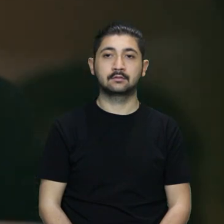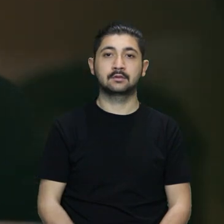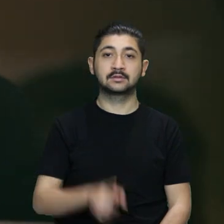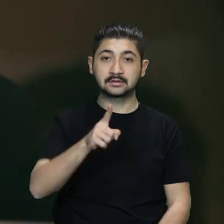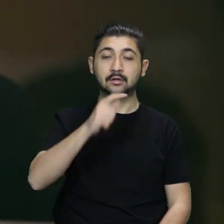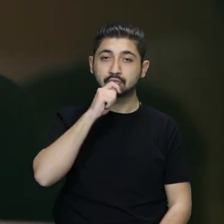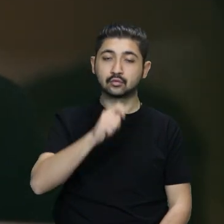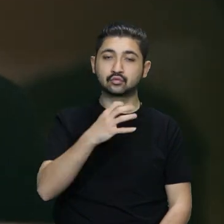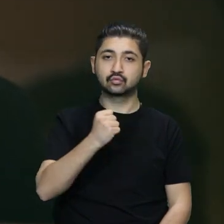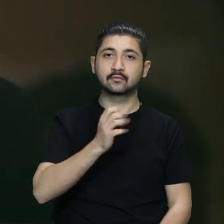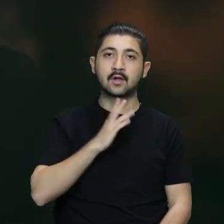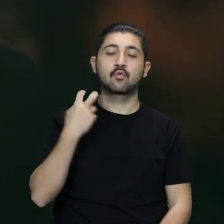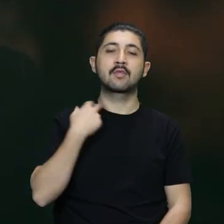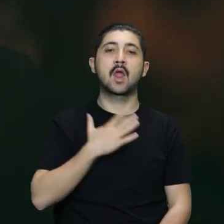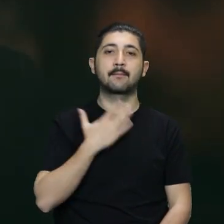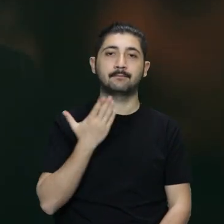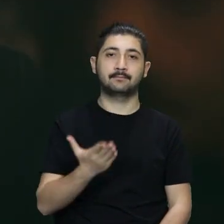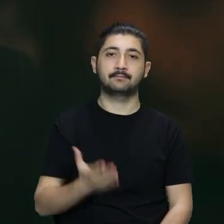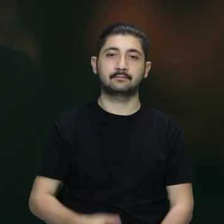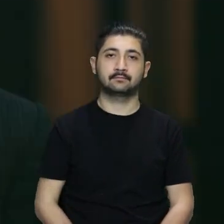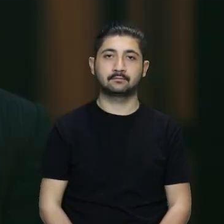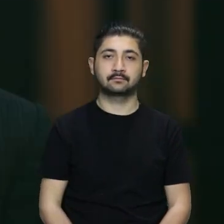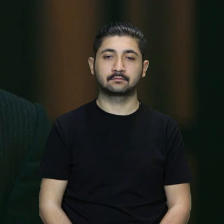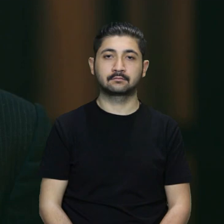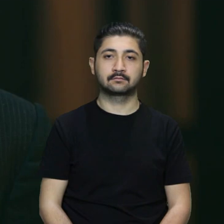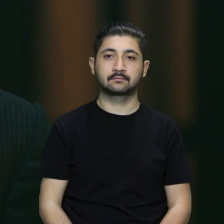Sen sözünü tuttun kumandanım.